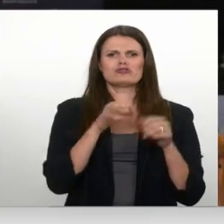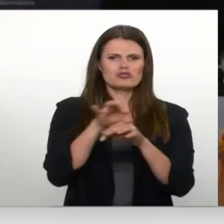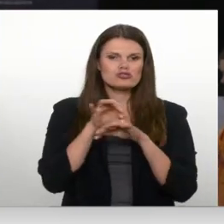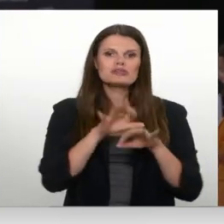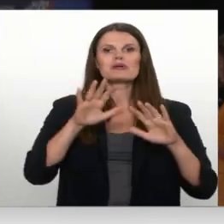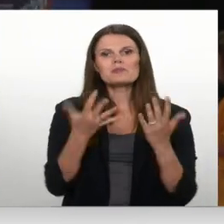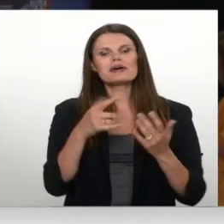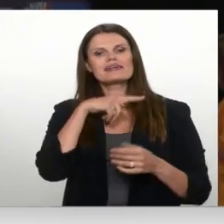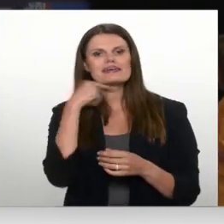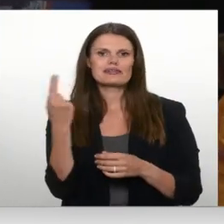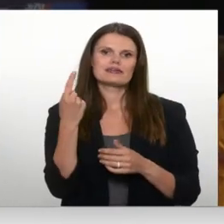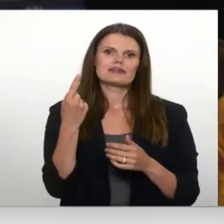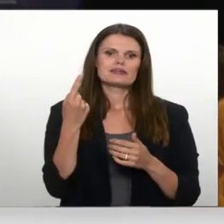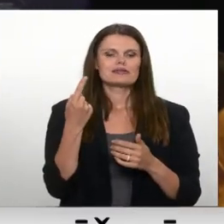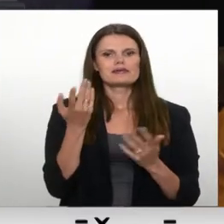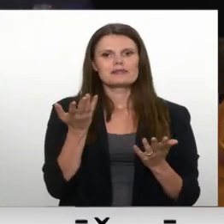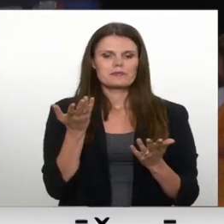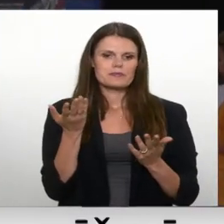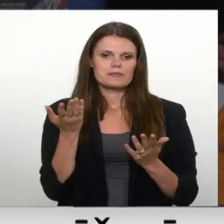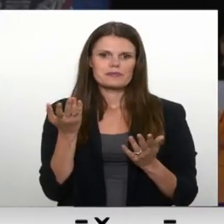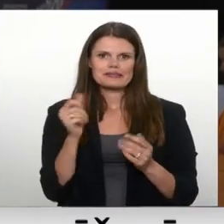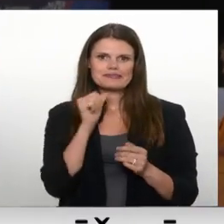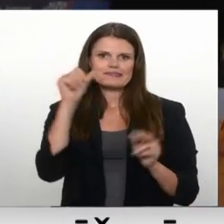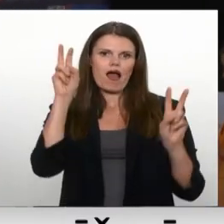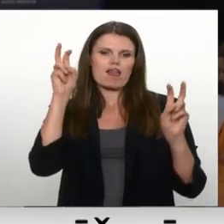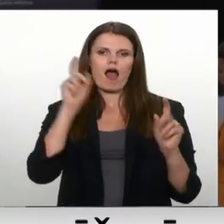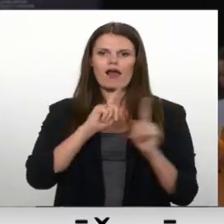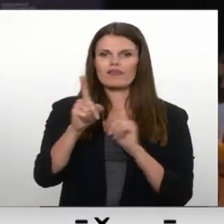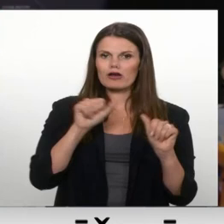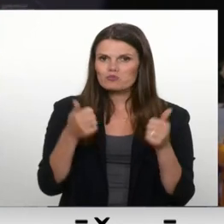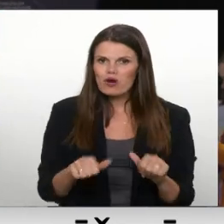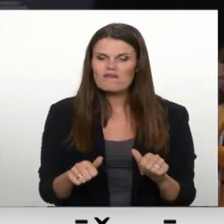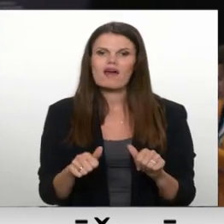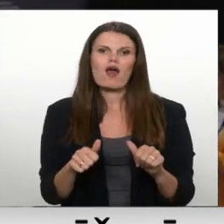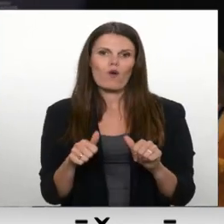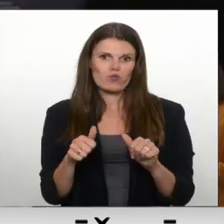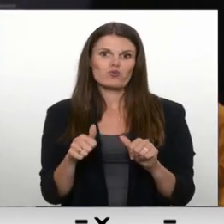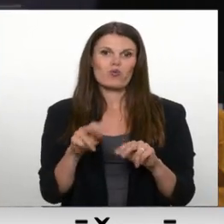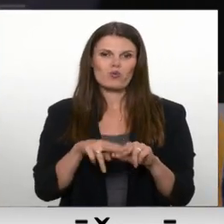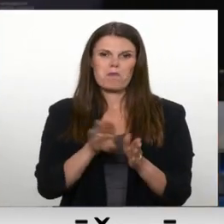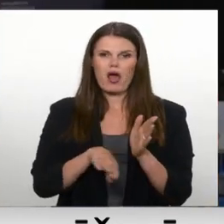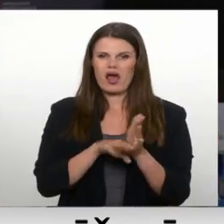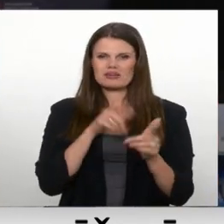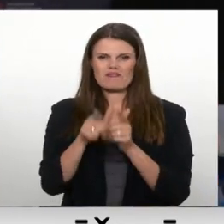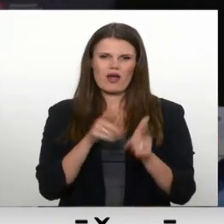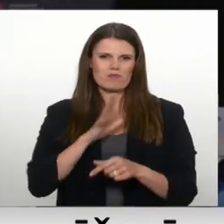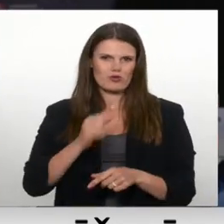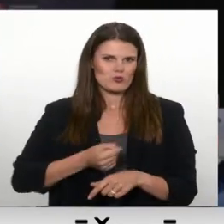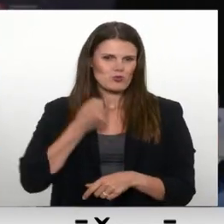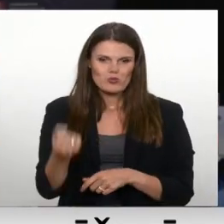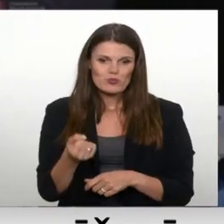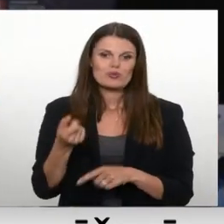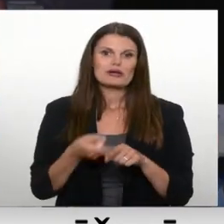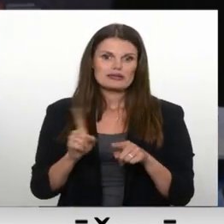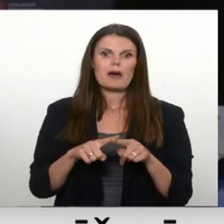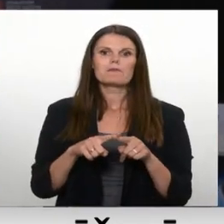tomēr vest viņas kaut kādu tādu zaļāku transporta līdzekli. Un ar parasto velospēdu tas bija diezgan grūti realizējums, un